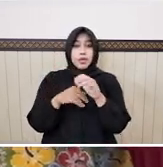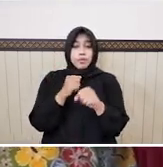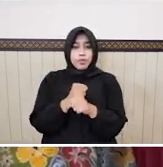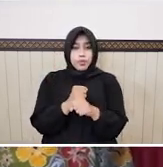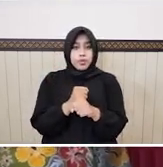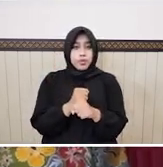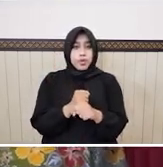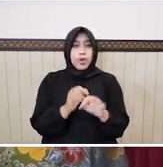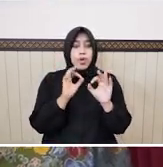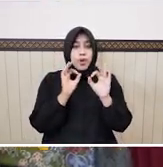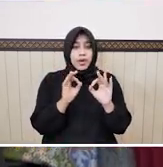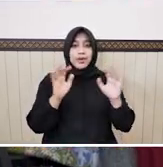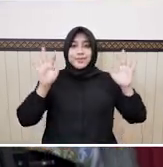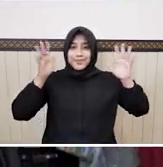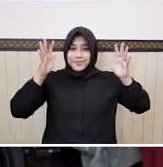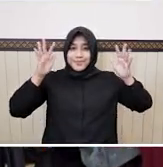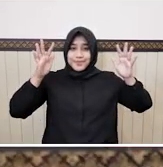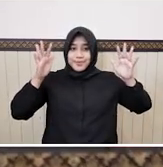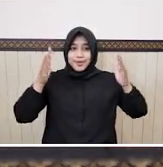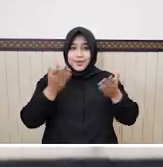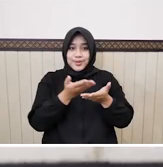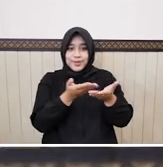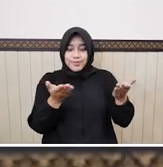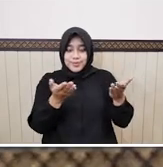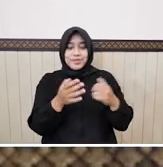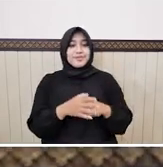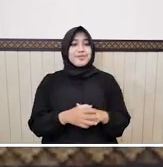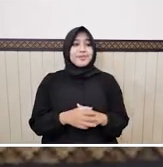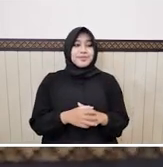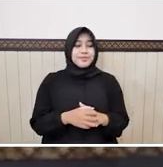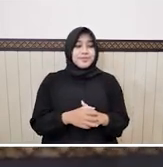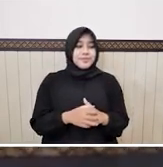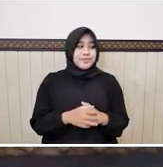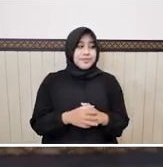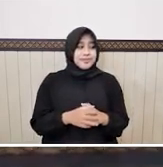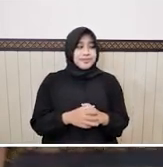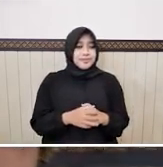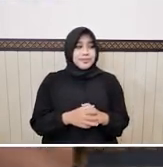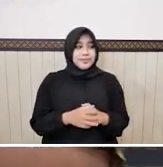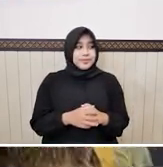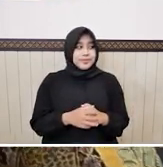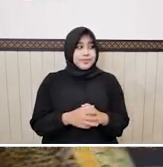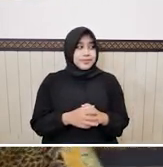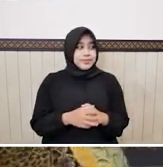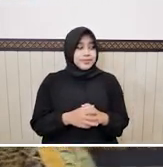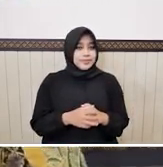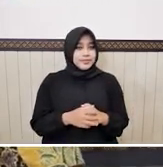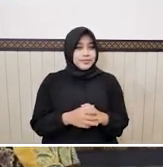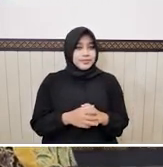bisa Berikan tepuk tangan untuk kita semua ok hmm